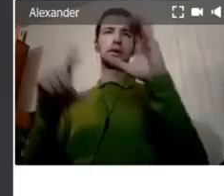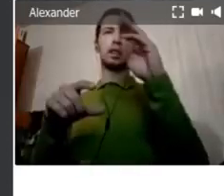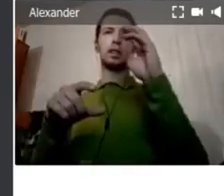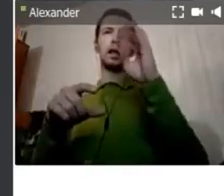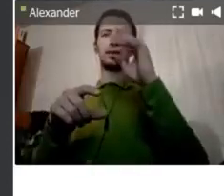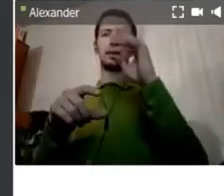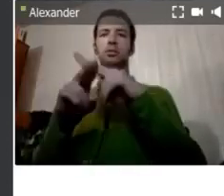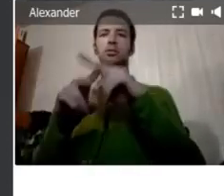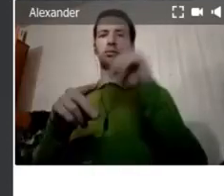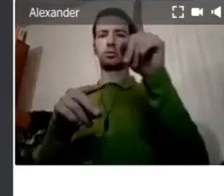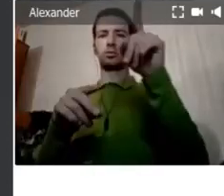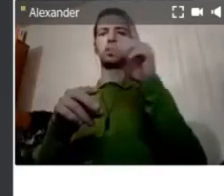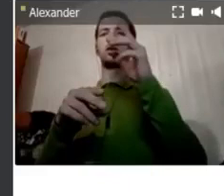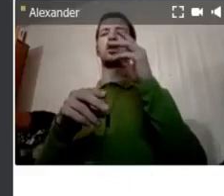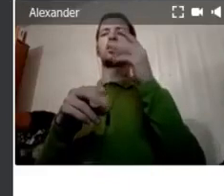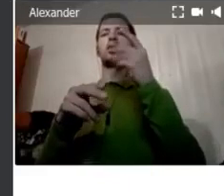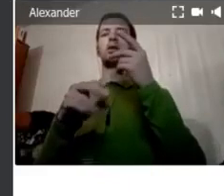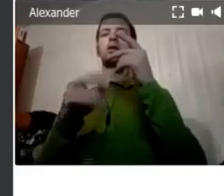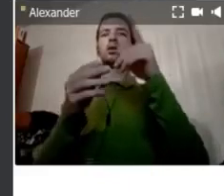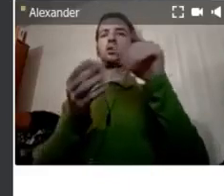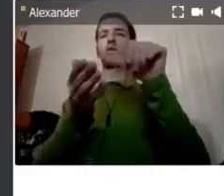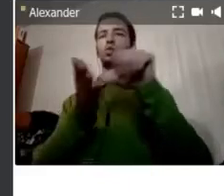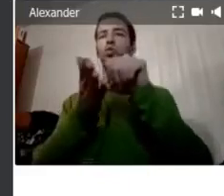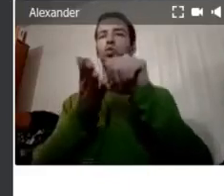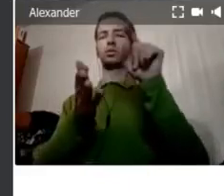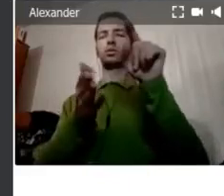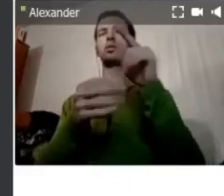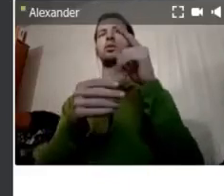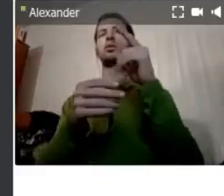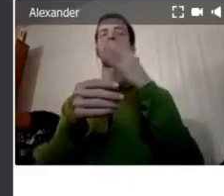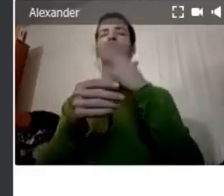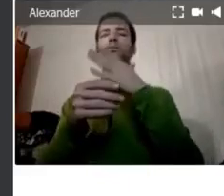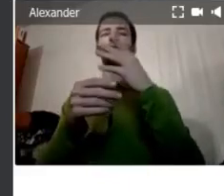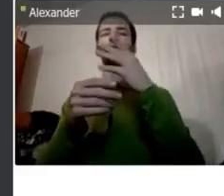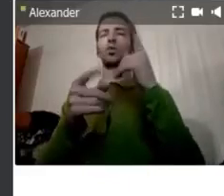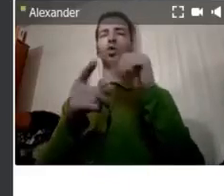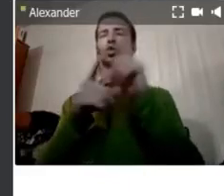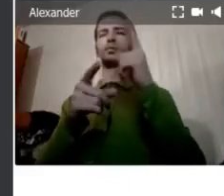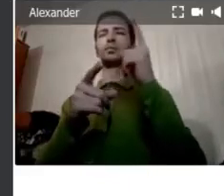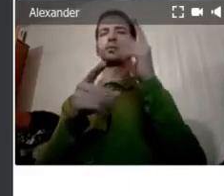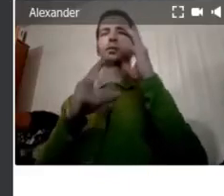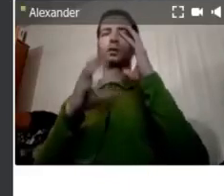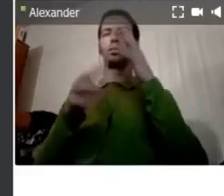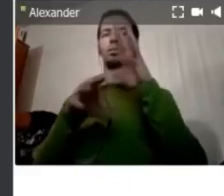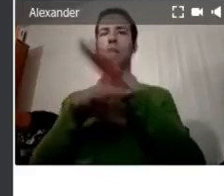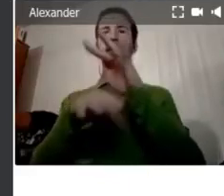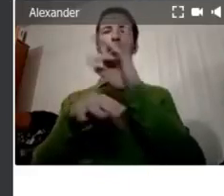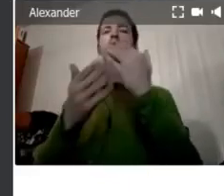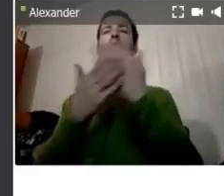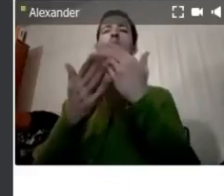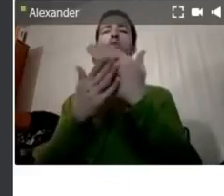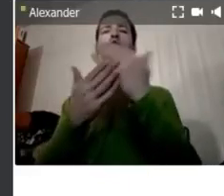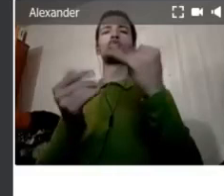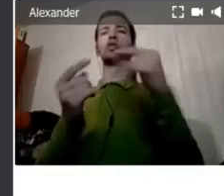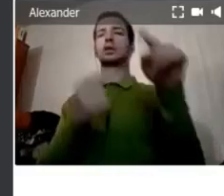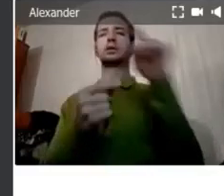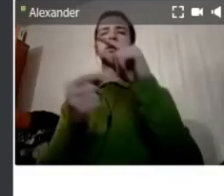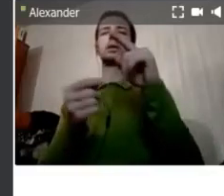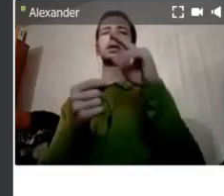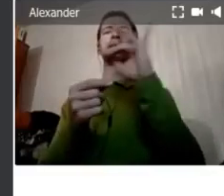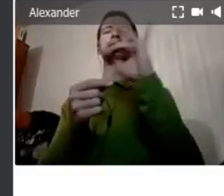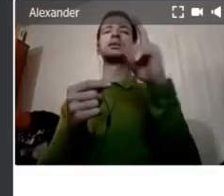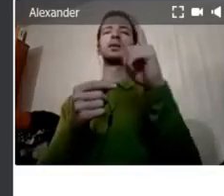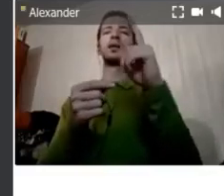именно чек-счет на этот банк. Соответственно, это действительно один из таких главных гарантов, да,